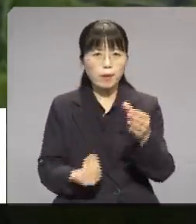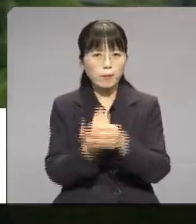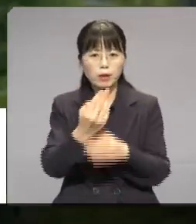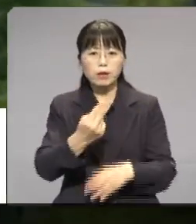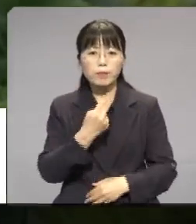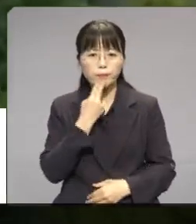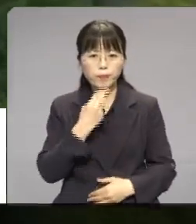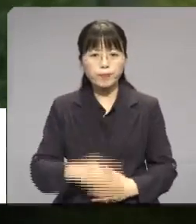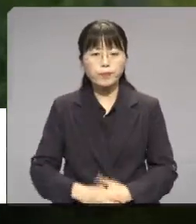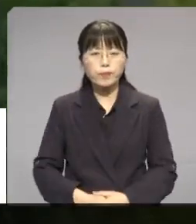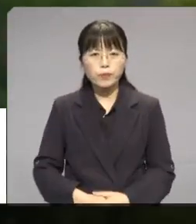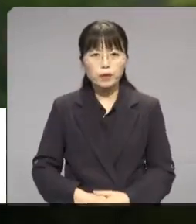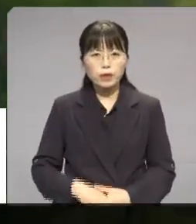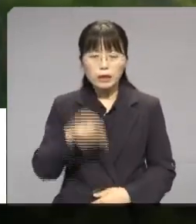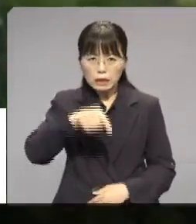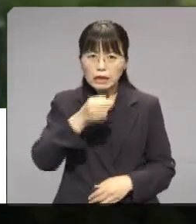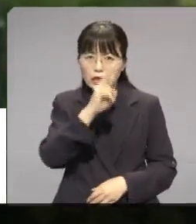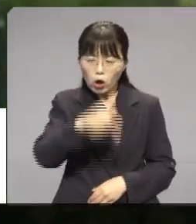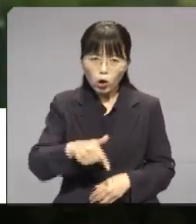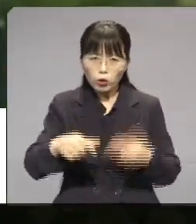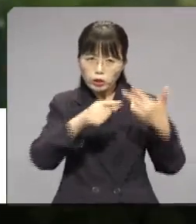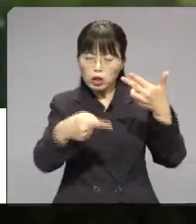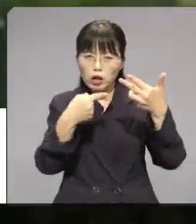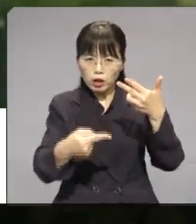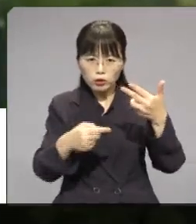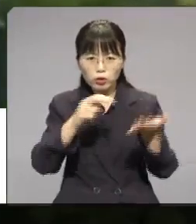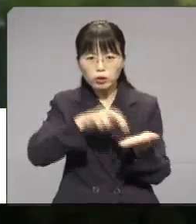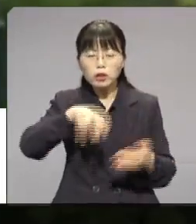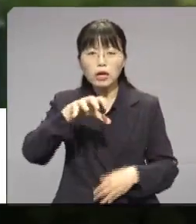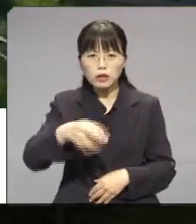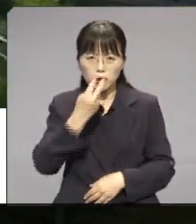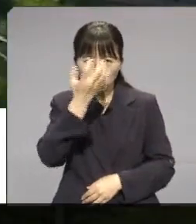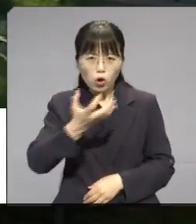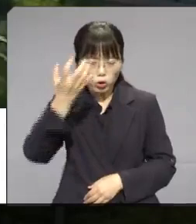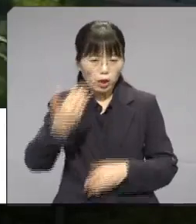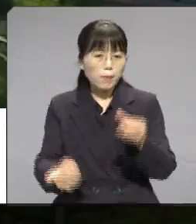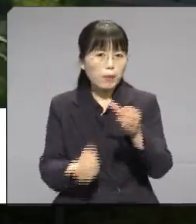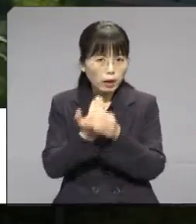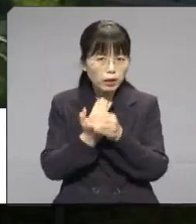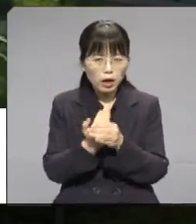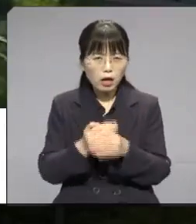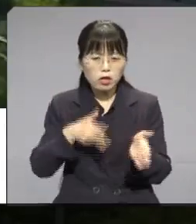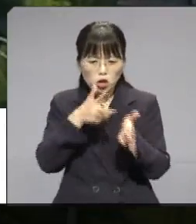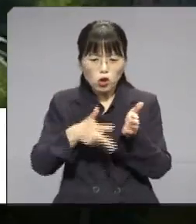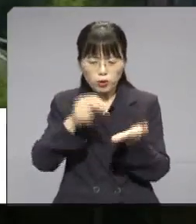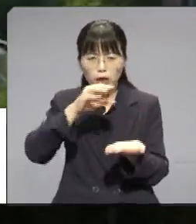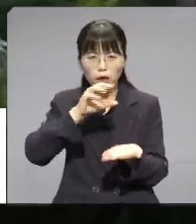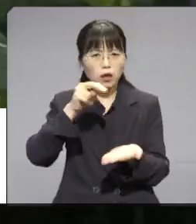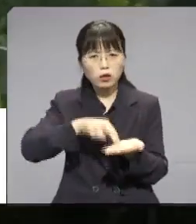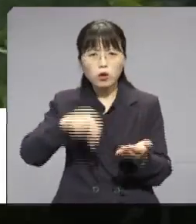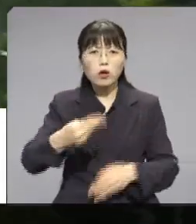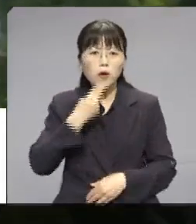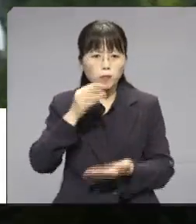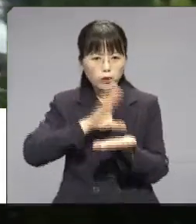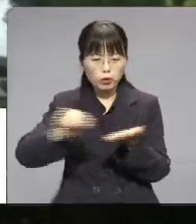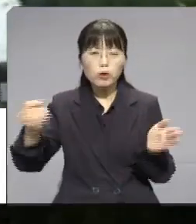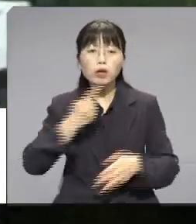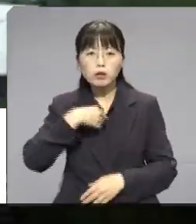발생하지 않았습니다. 흑성역은 지난 1일에도 승강장에서 연기가 발생해 열차가 무정차